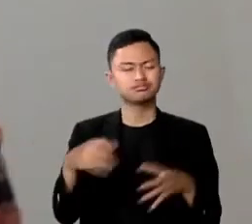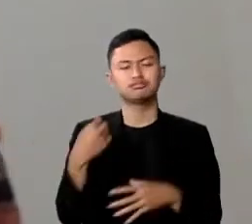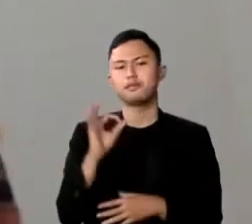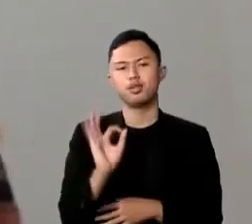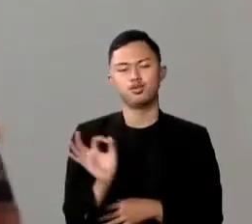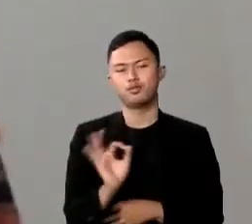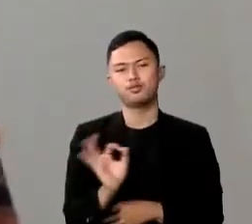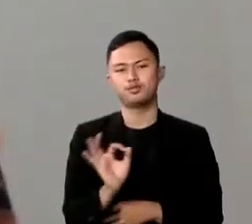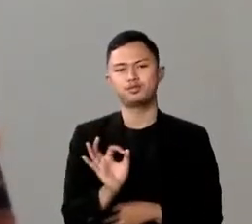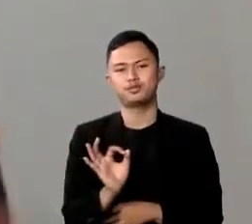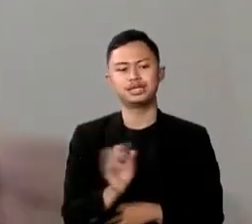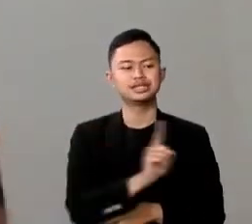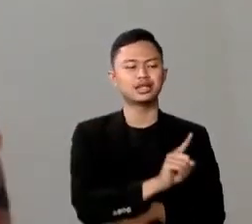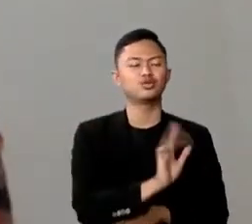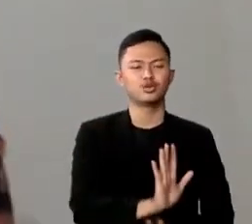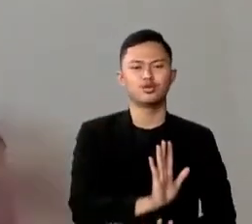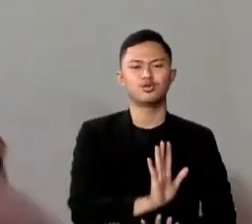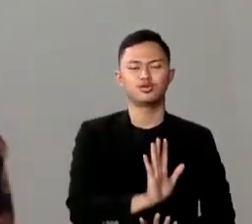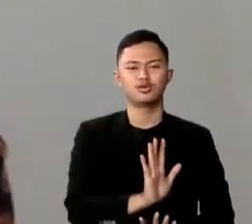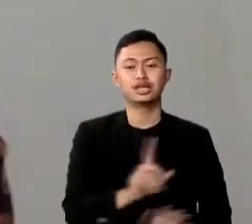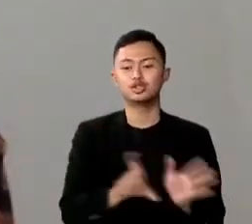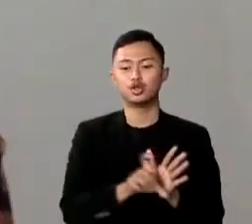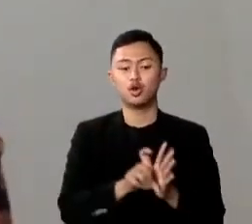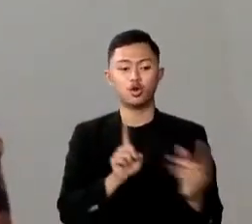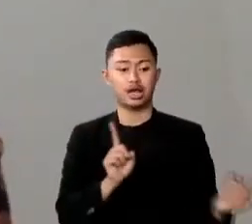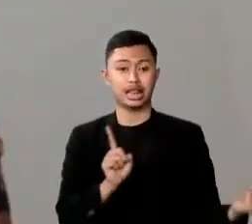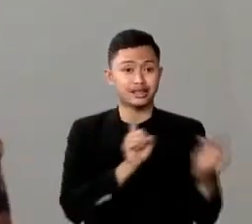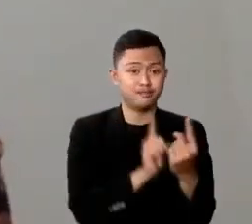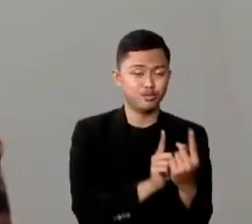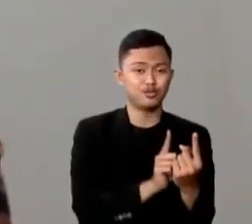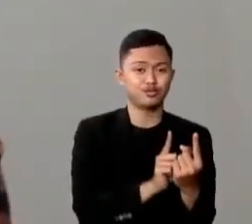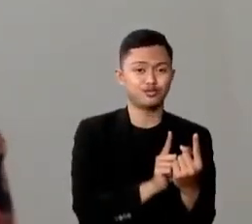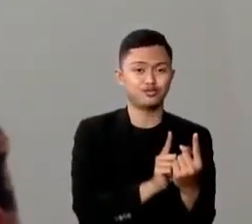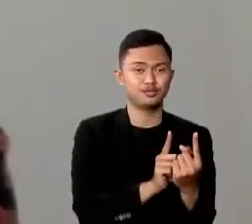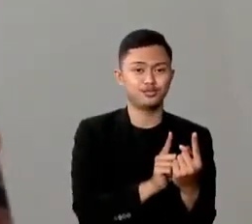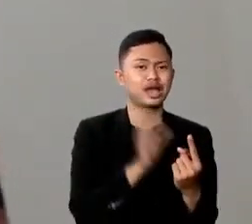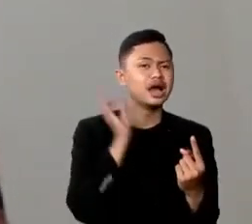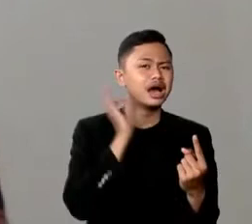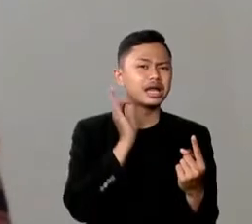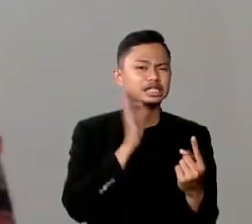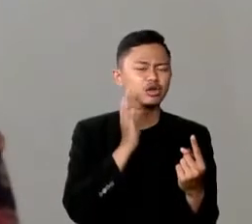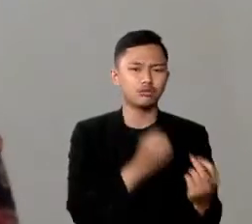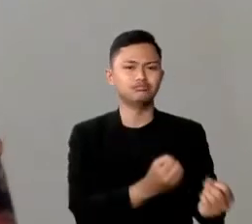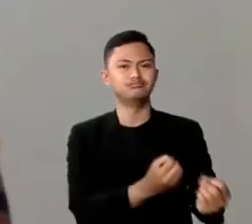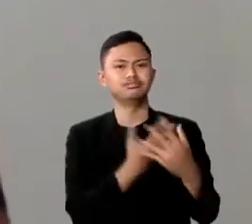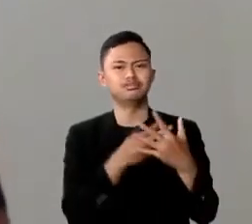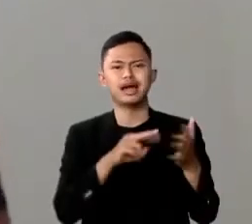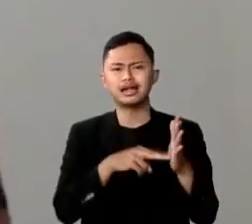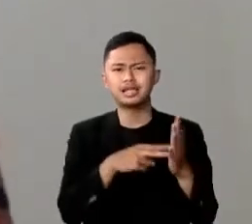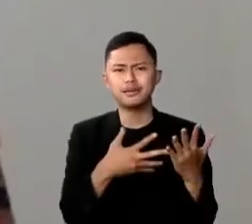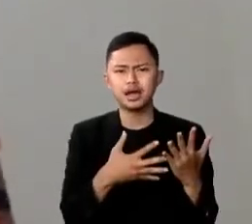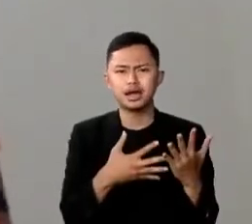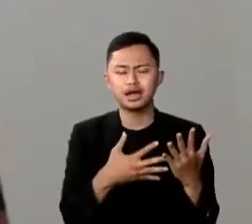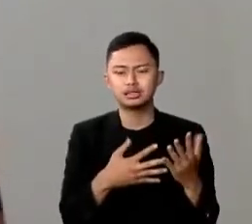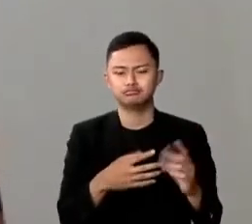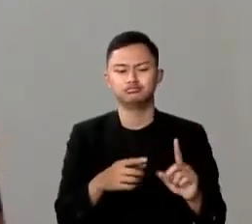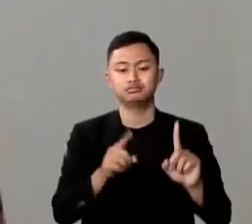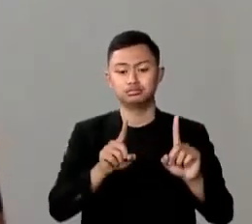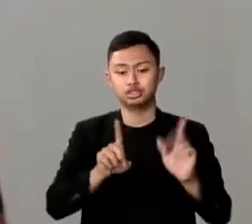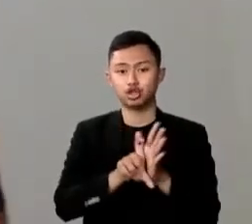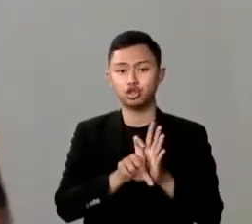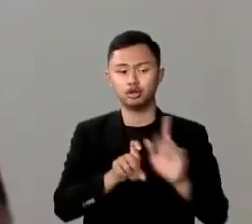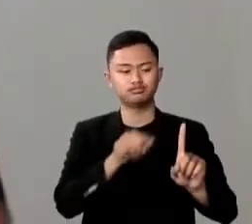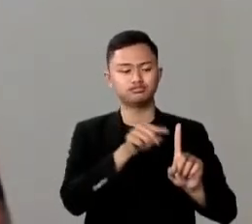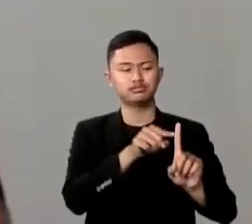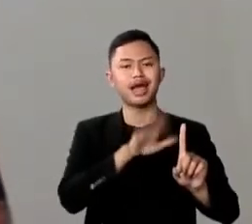ya karena tadi kalau di harus teh dia ketemu eh maka resiko terpapar artinya harus terus-terusan diisolasi